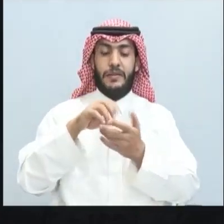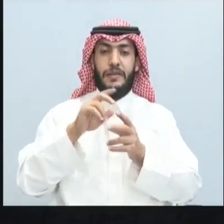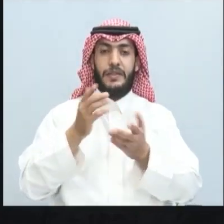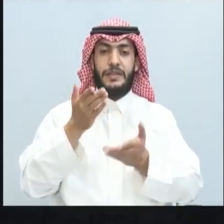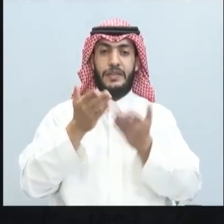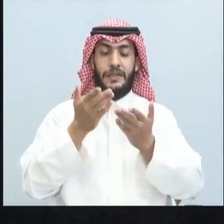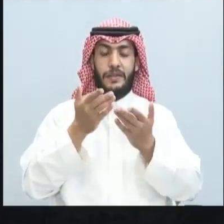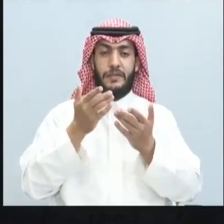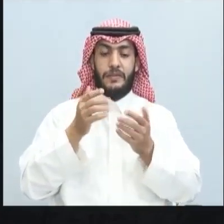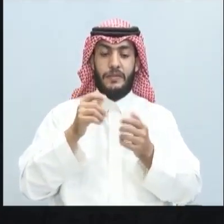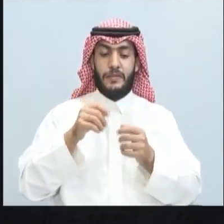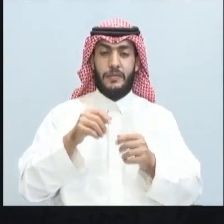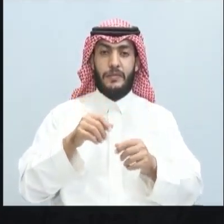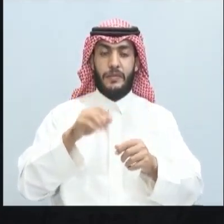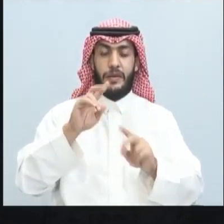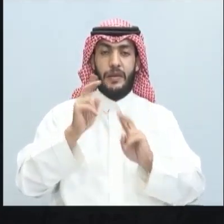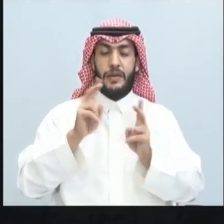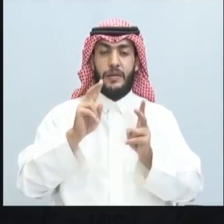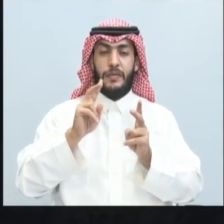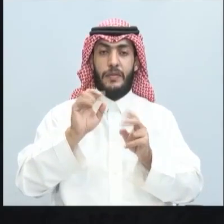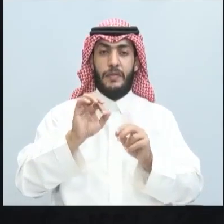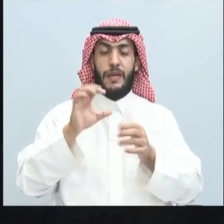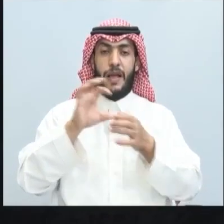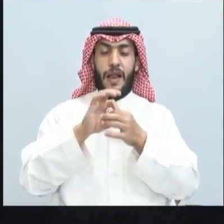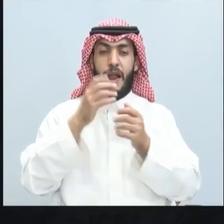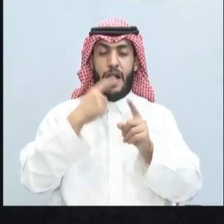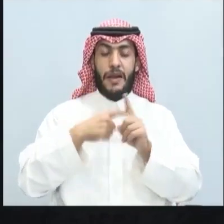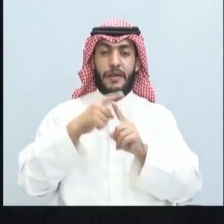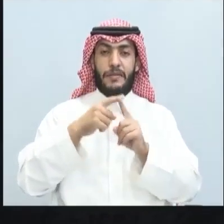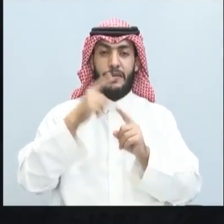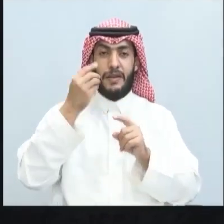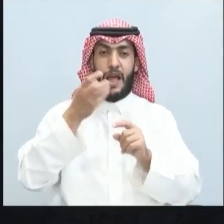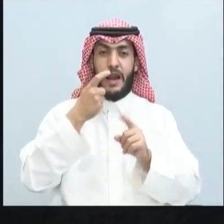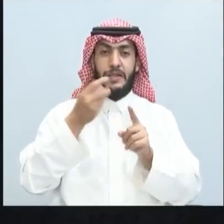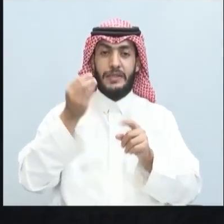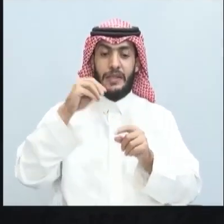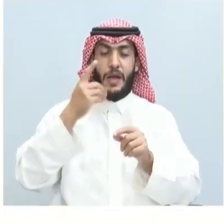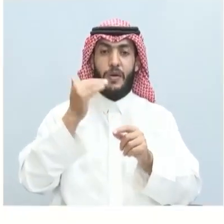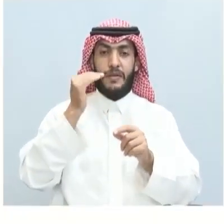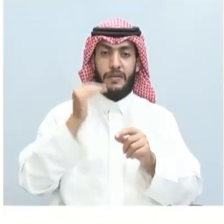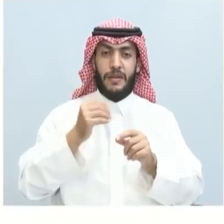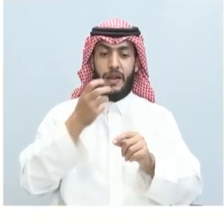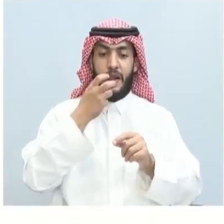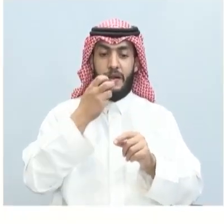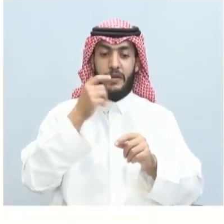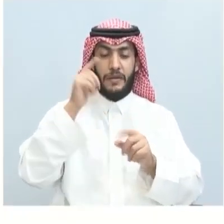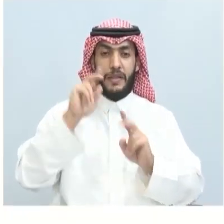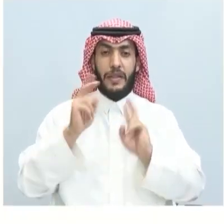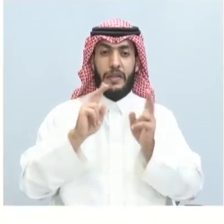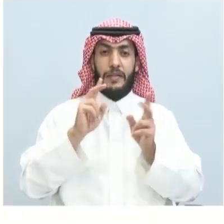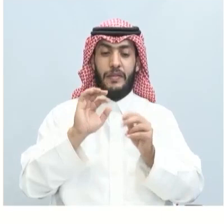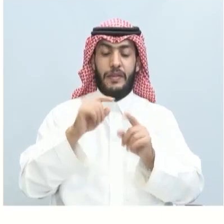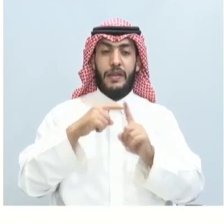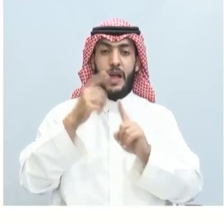الاتزان موضع الاتزان تغيير موضع الاتزان له علاقه بالحراره بمعنى انني سازيد الحراره او اقلل الحراره اي تغيير في